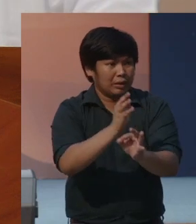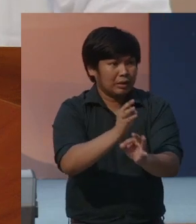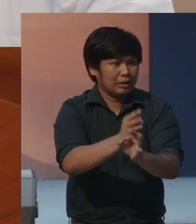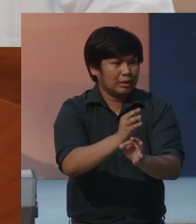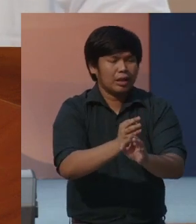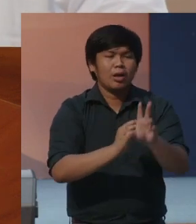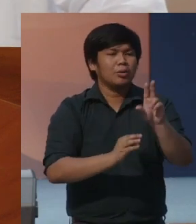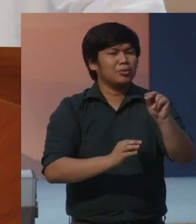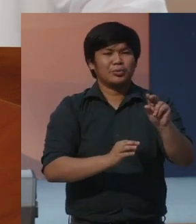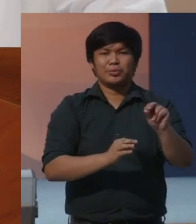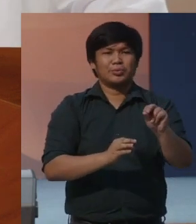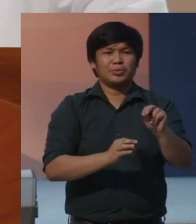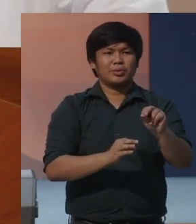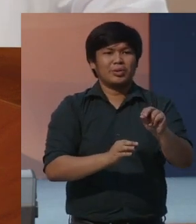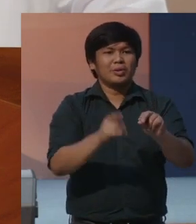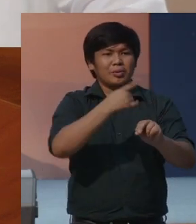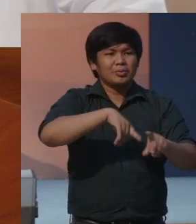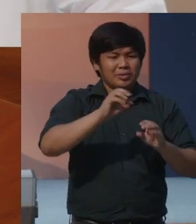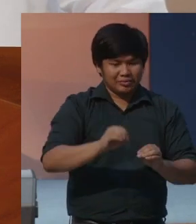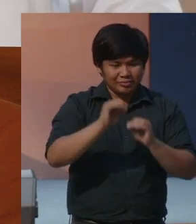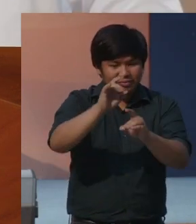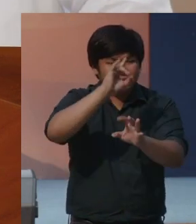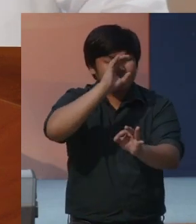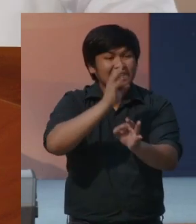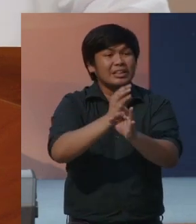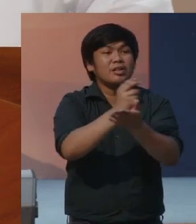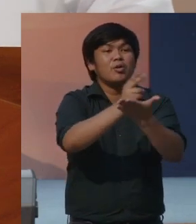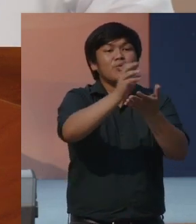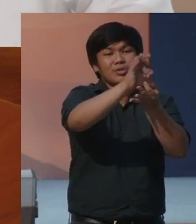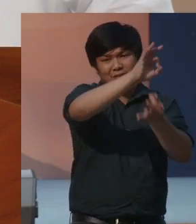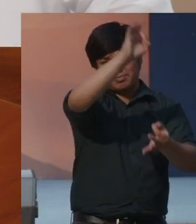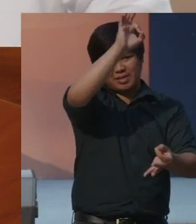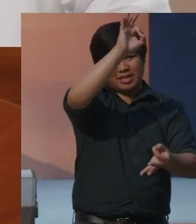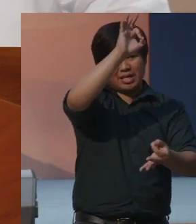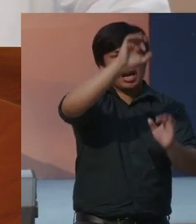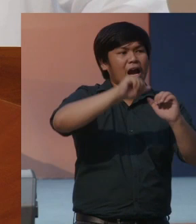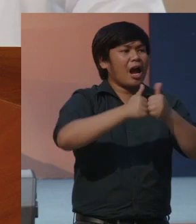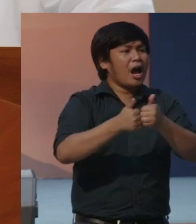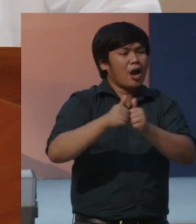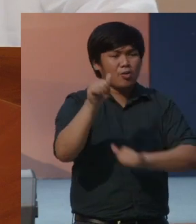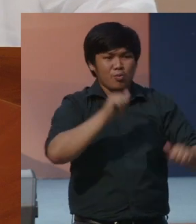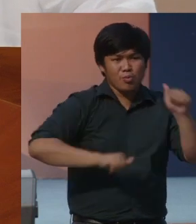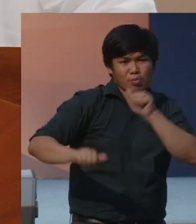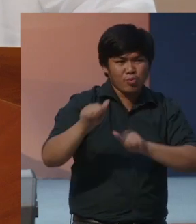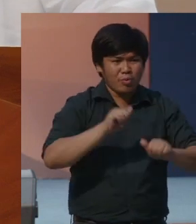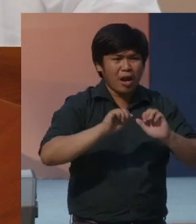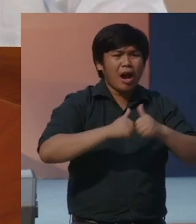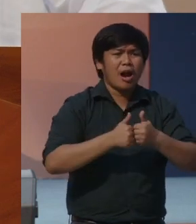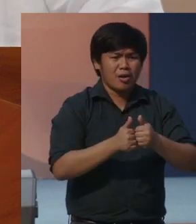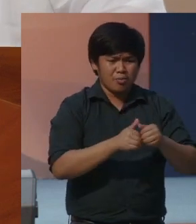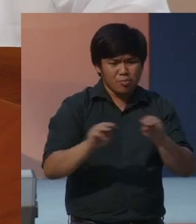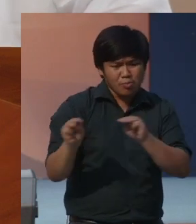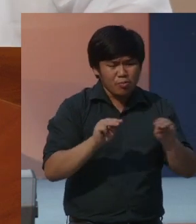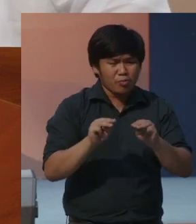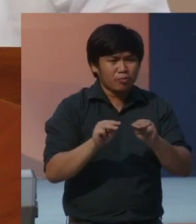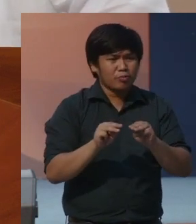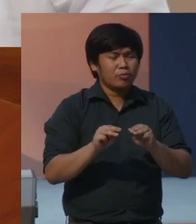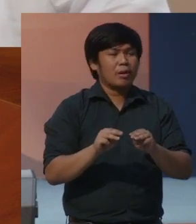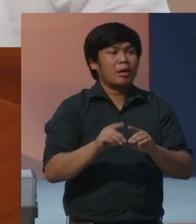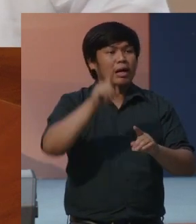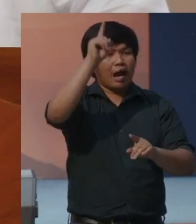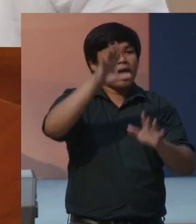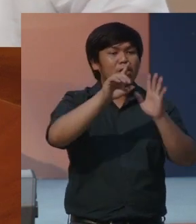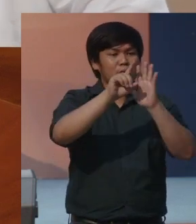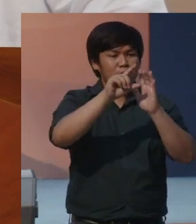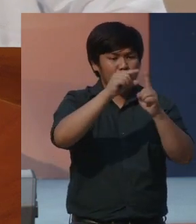po natin ang kilos ng Espiritu sa ating puso at sa pamamagitan ng kanyang salita. Ngunit hindi natin maikakaila